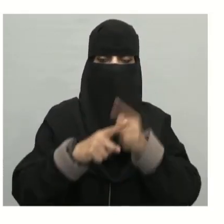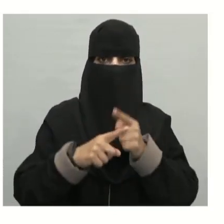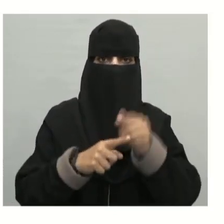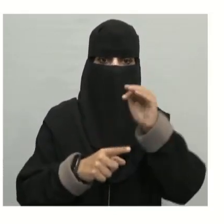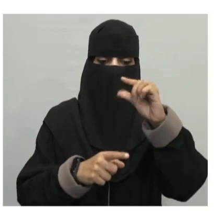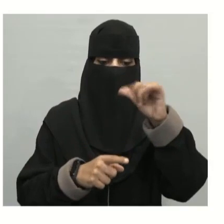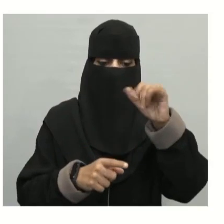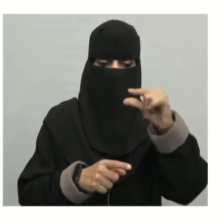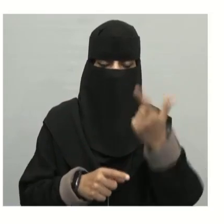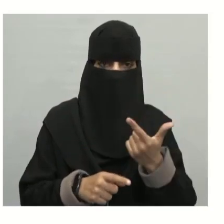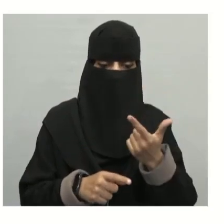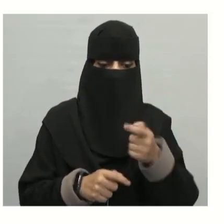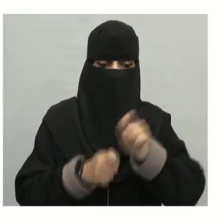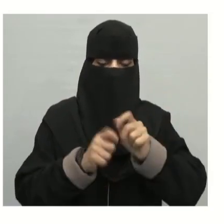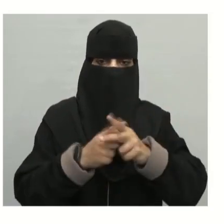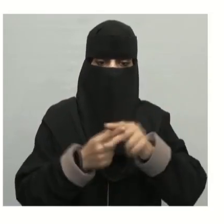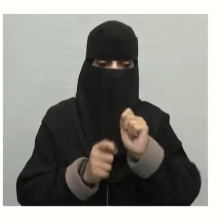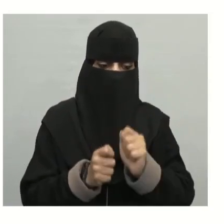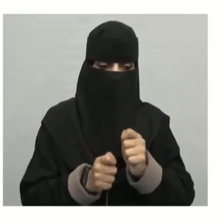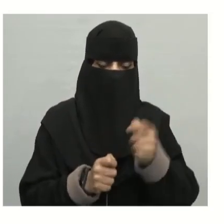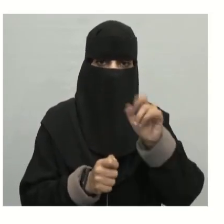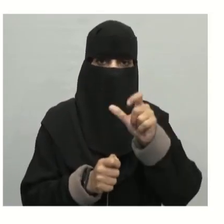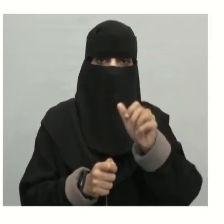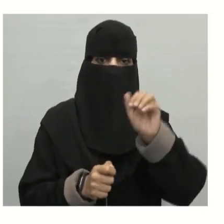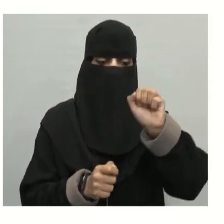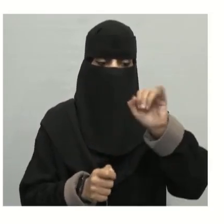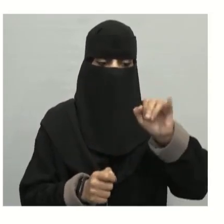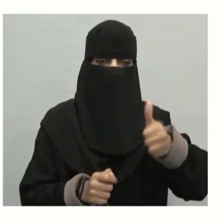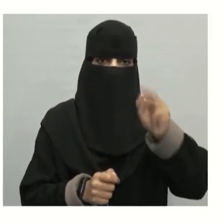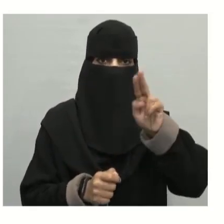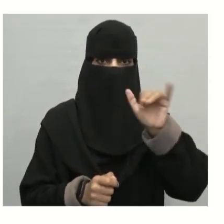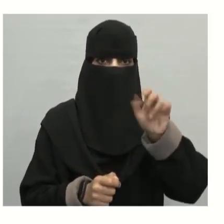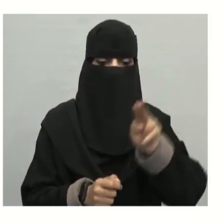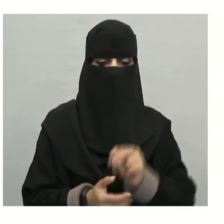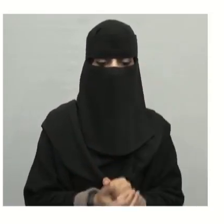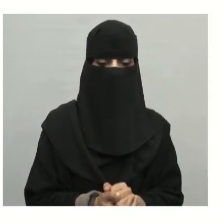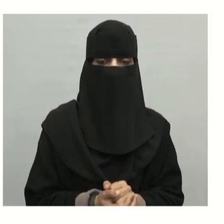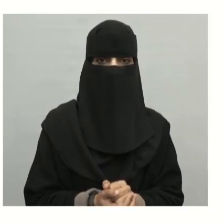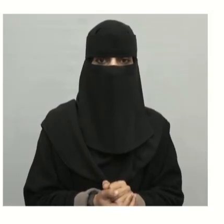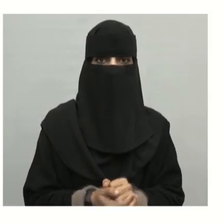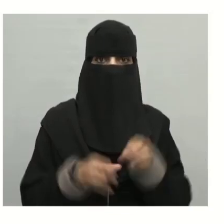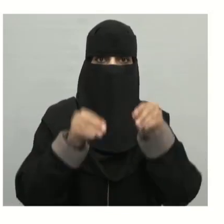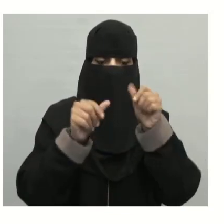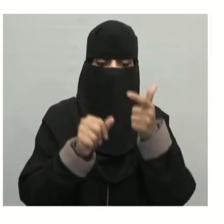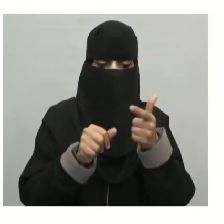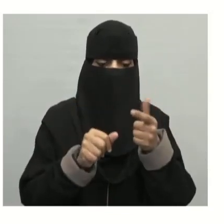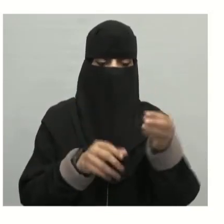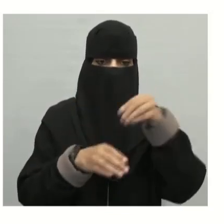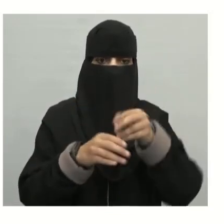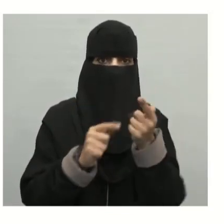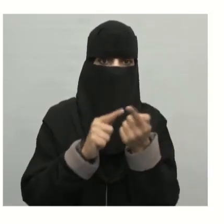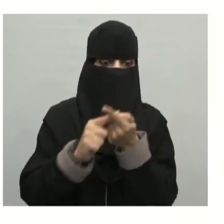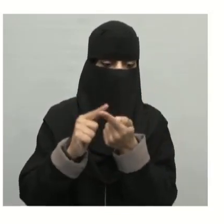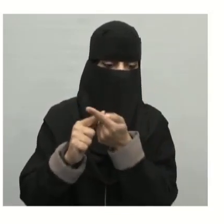المستخدم في صناعه الفولاذ من معدن الهيماتيت الرصاص المستخدم في البطاريه